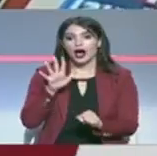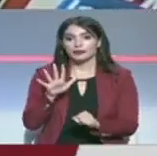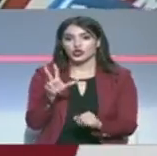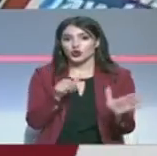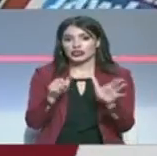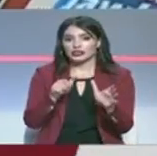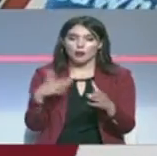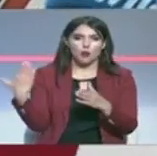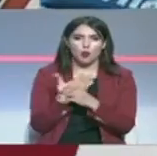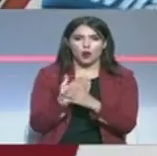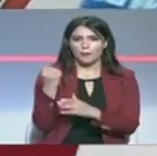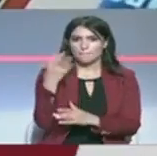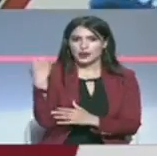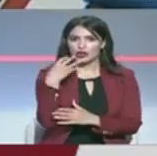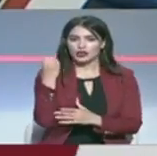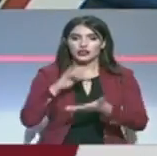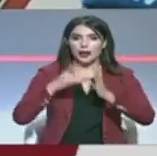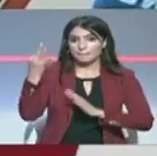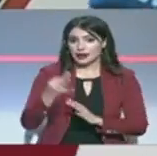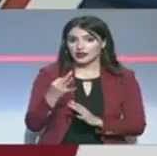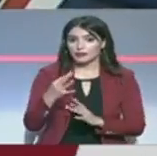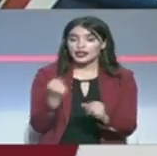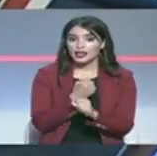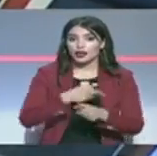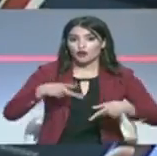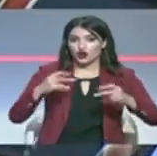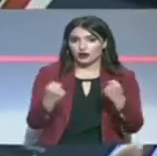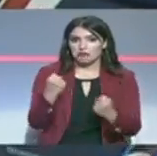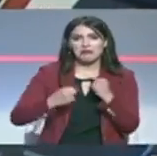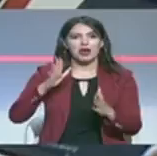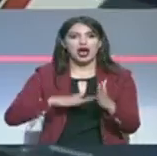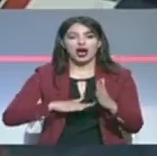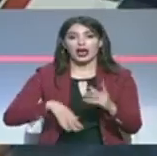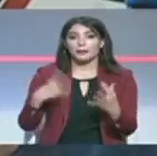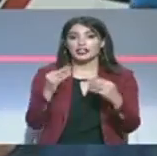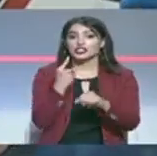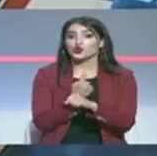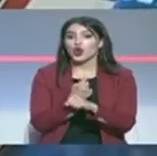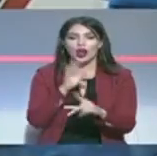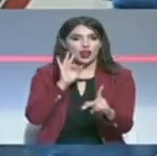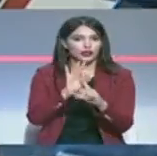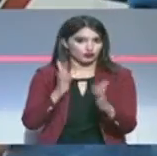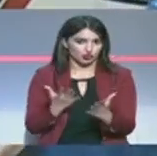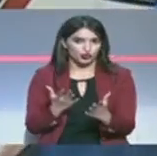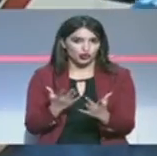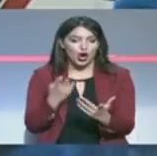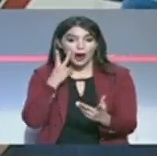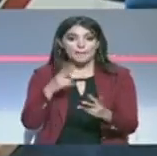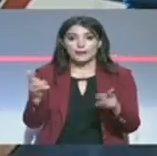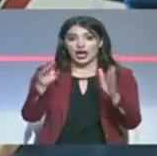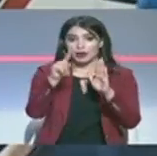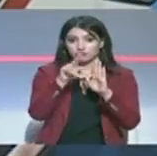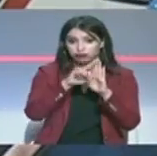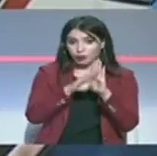من تدخلات في النجدة والإسعاف على الطرقات، نوصلوا لهم أقل من 10 دقائق. الهدف هو حسب المعايير الدولية